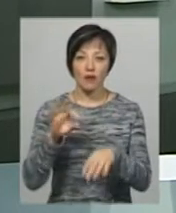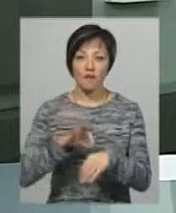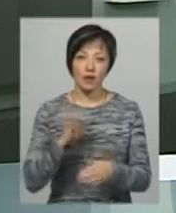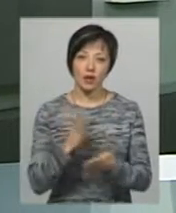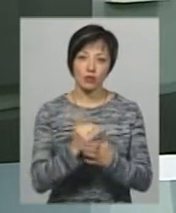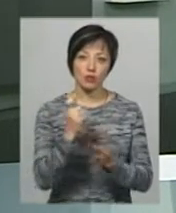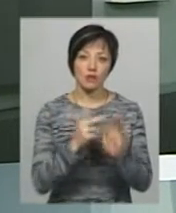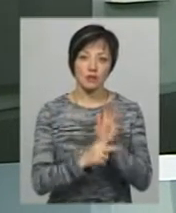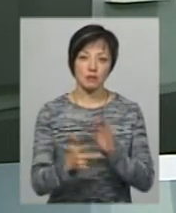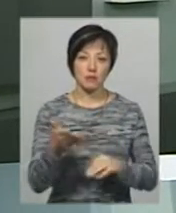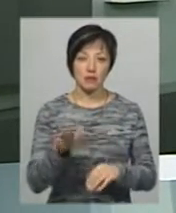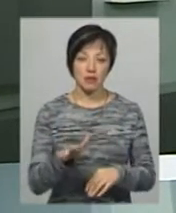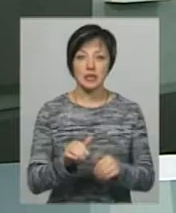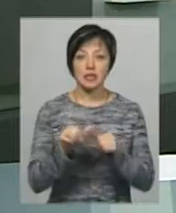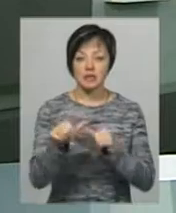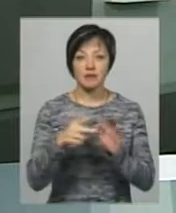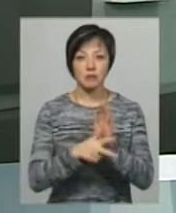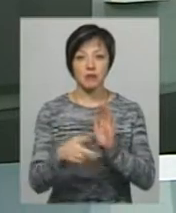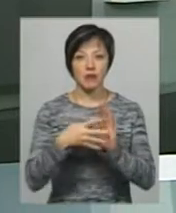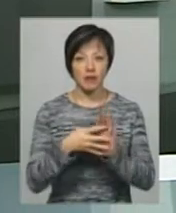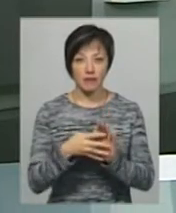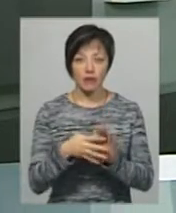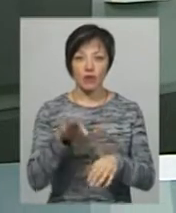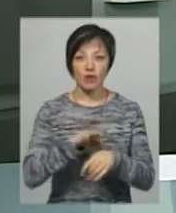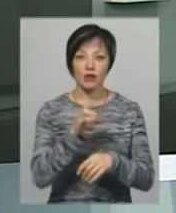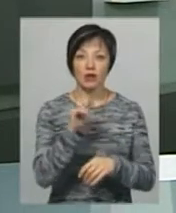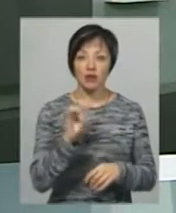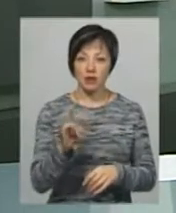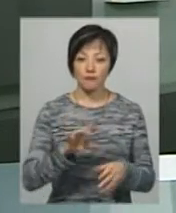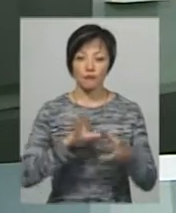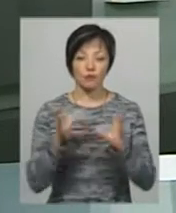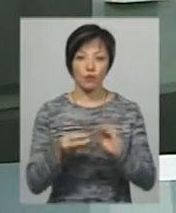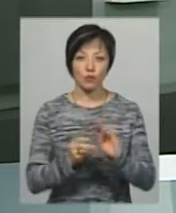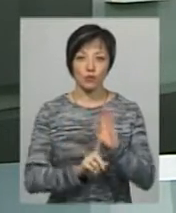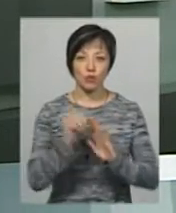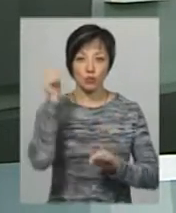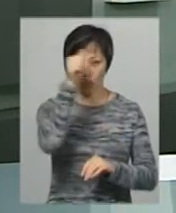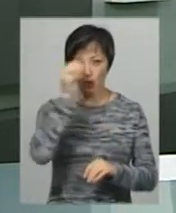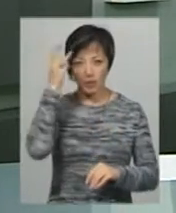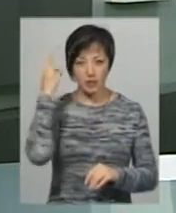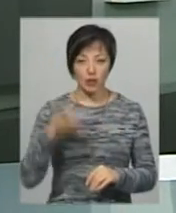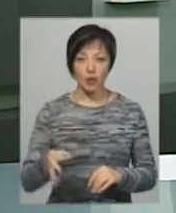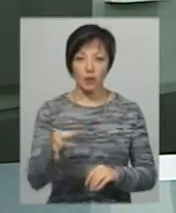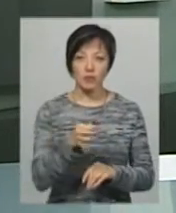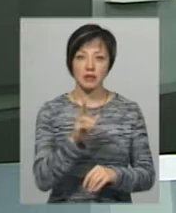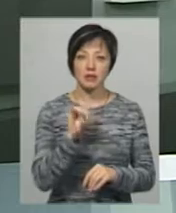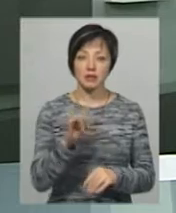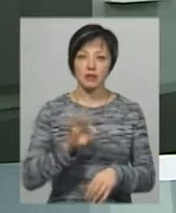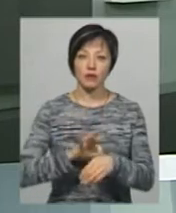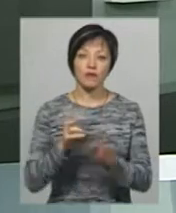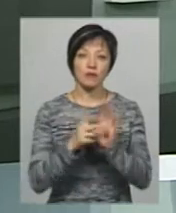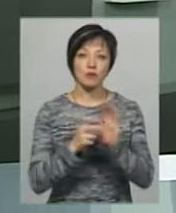є 180. З них 89 хворіють на кір. Всього з початку року в Хмельницькій області на кір